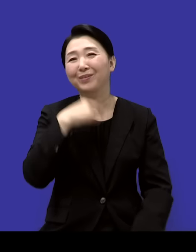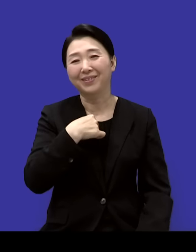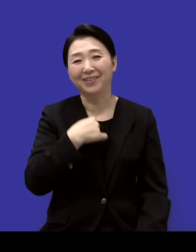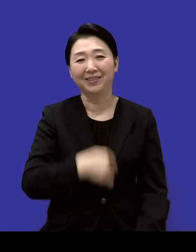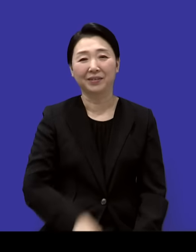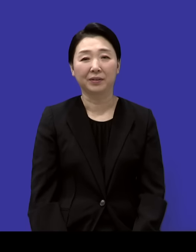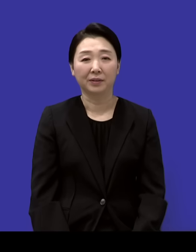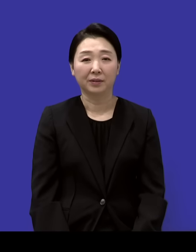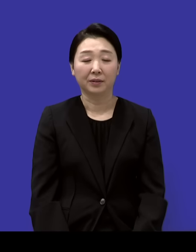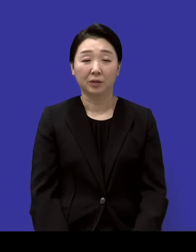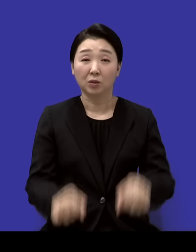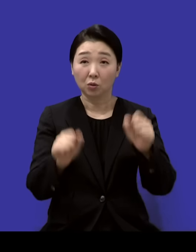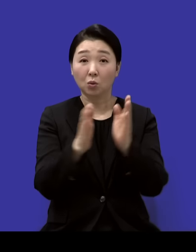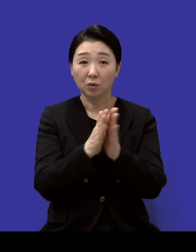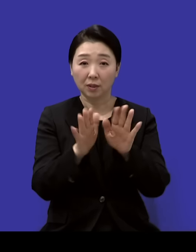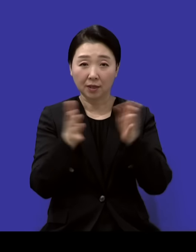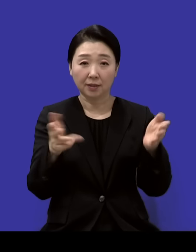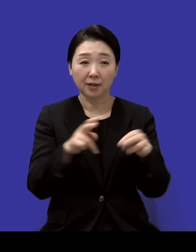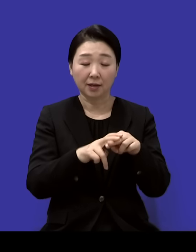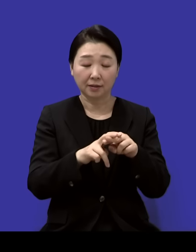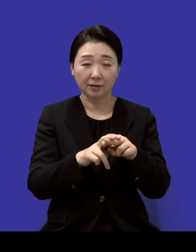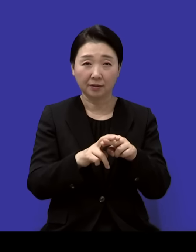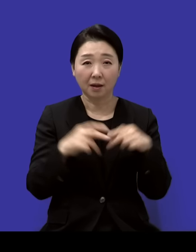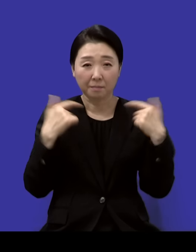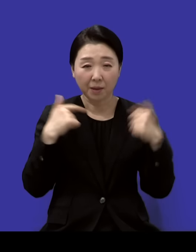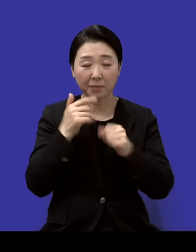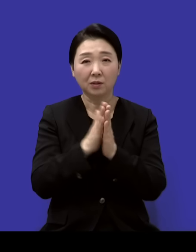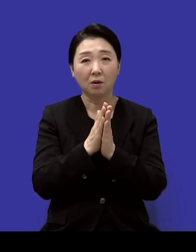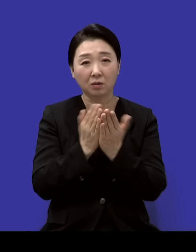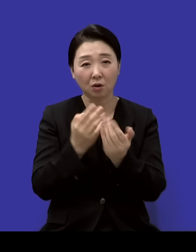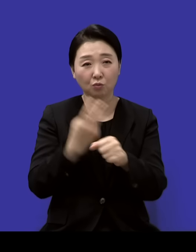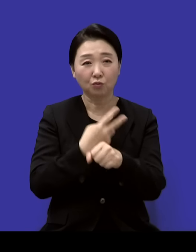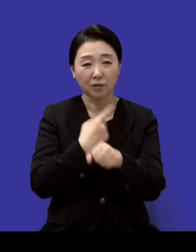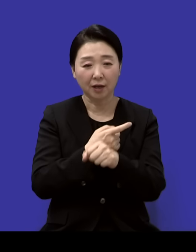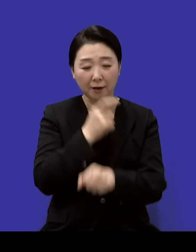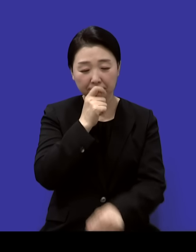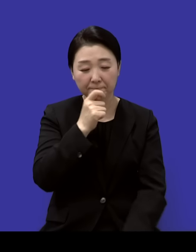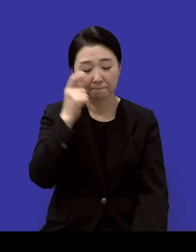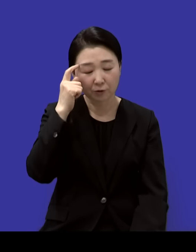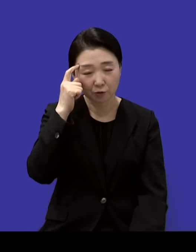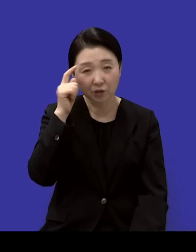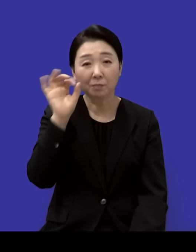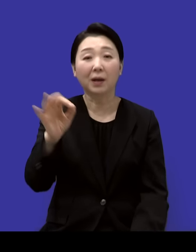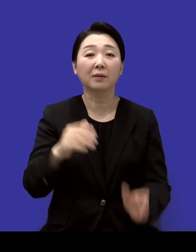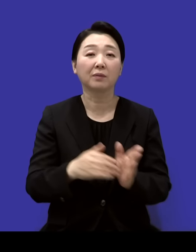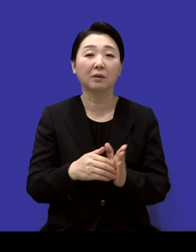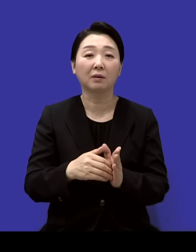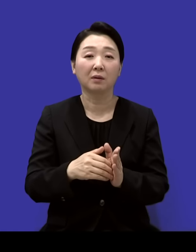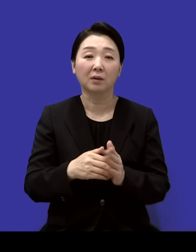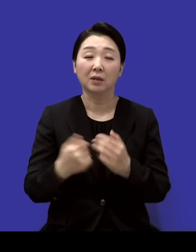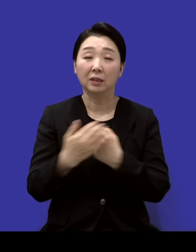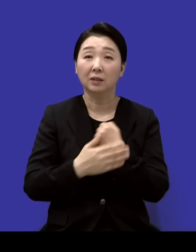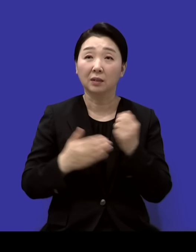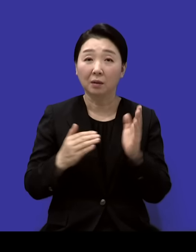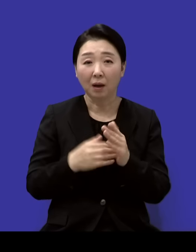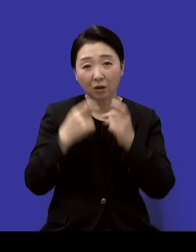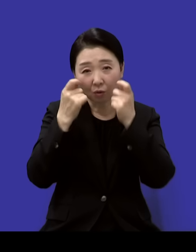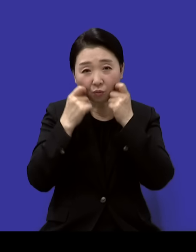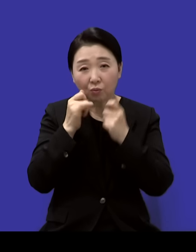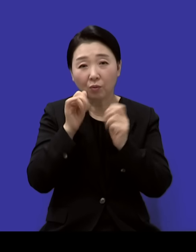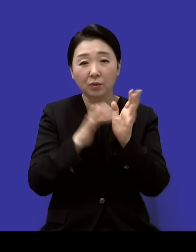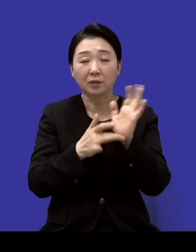시작하고 책상에 앉아서 아침에 2시간씩 큐티부터 했어요. 그래서 혼자 아침에 큐티하면서 엄청 은혜를 받고 항상